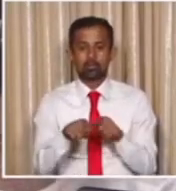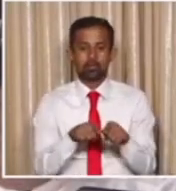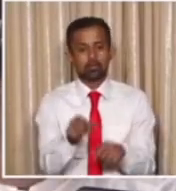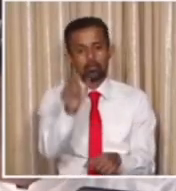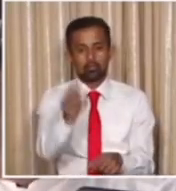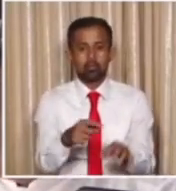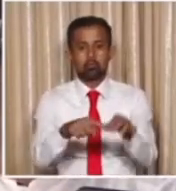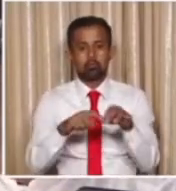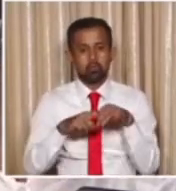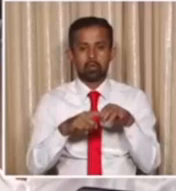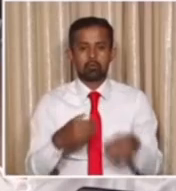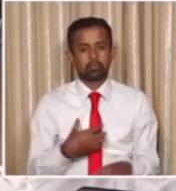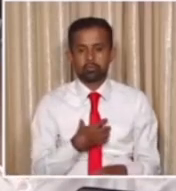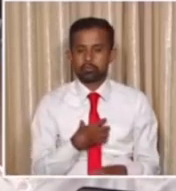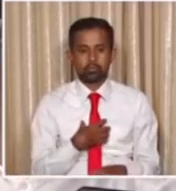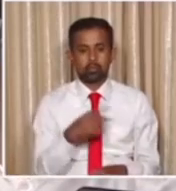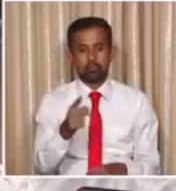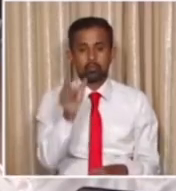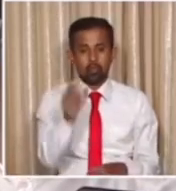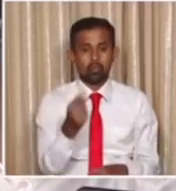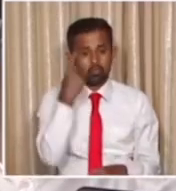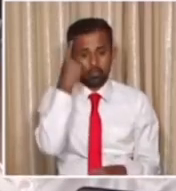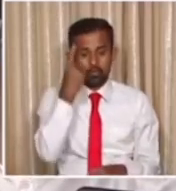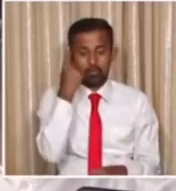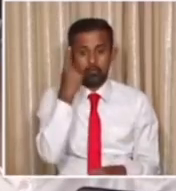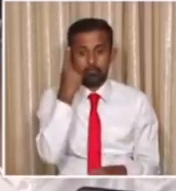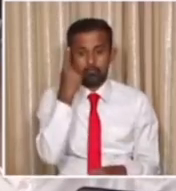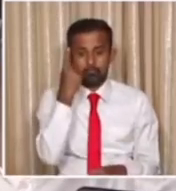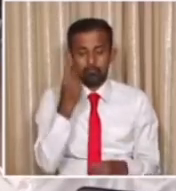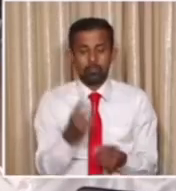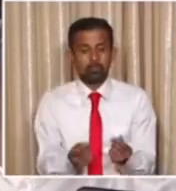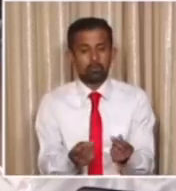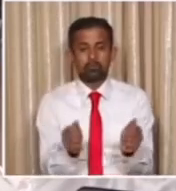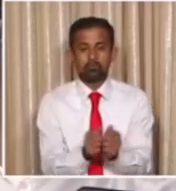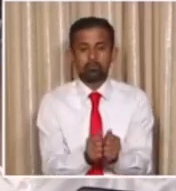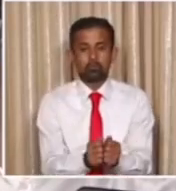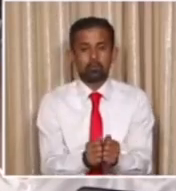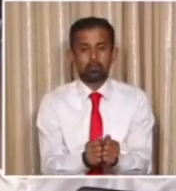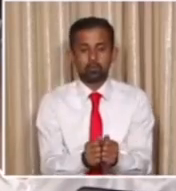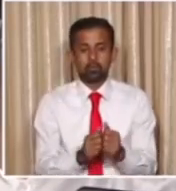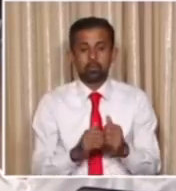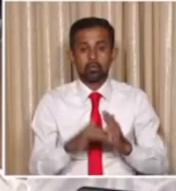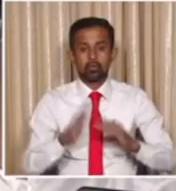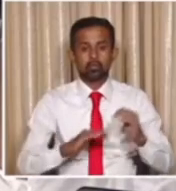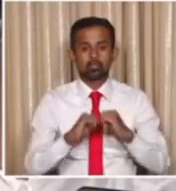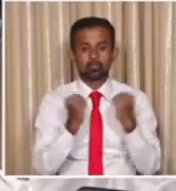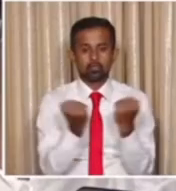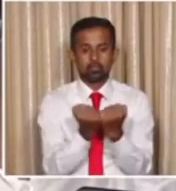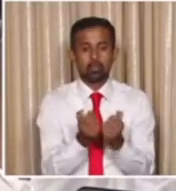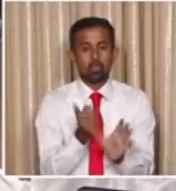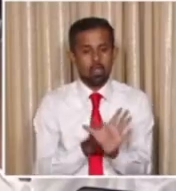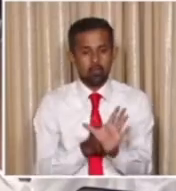ඔබතුමා ප්‍රශ්න කිරීම ගැන මම කනගාටු වෙනවා. ඔබතුමා දක්ෂ, ඔබතුමා ඉතාමත්ම ක්‍රියාශීලී, ඒ වගේම වෘත්තීය සමිතිත් එක්ක